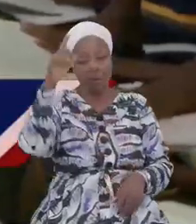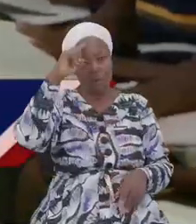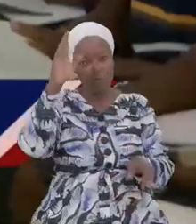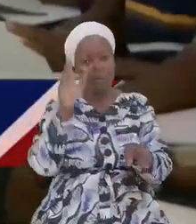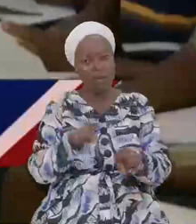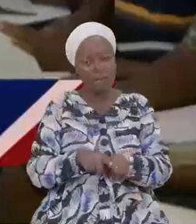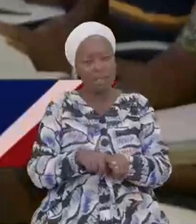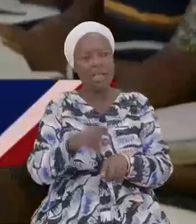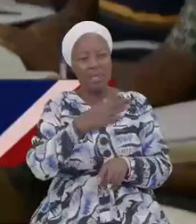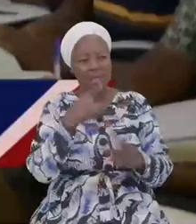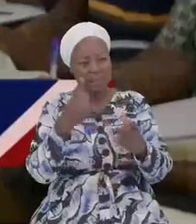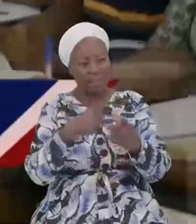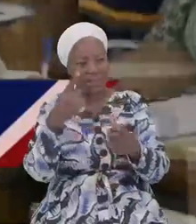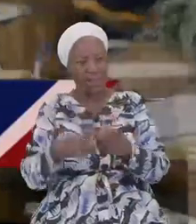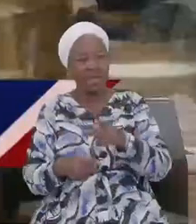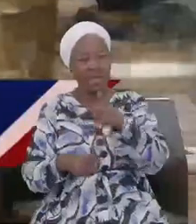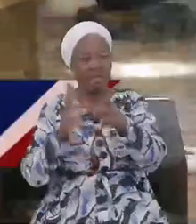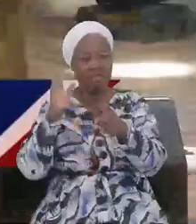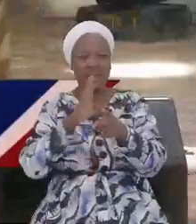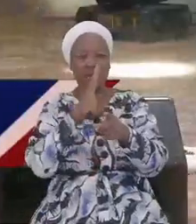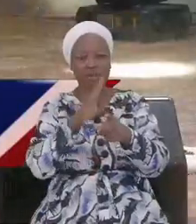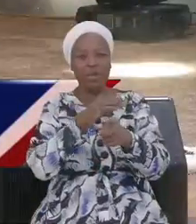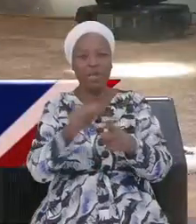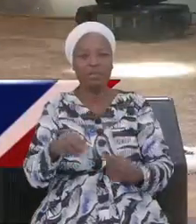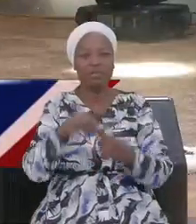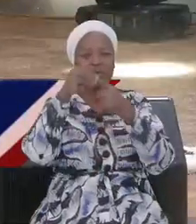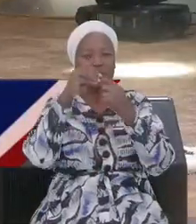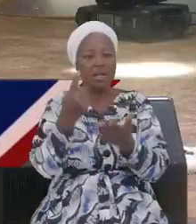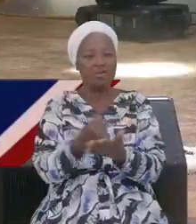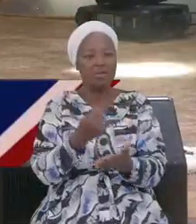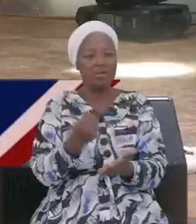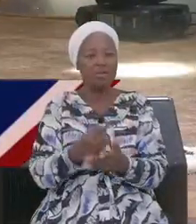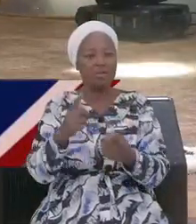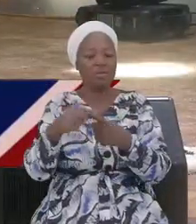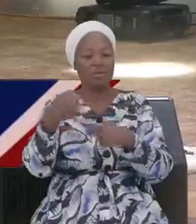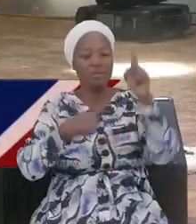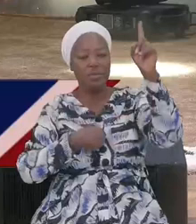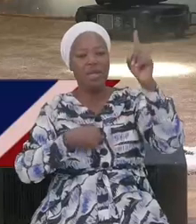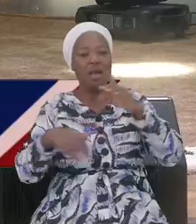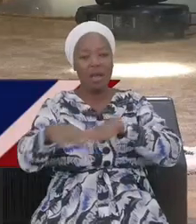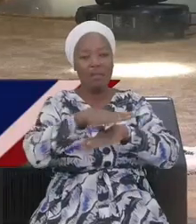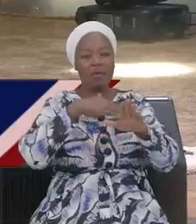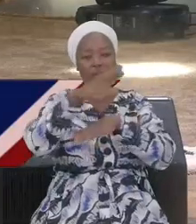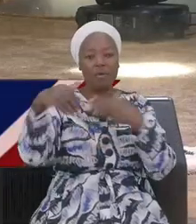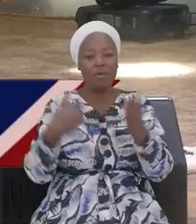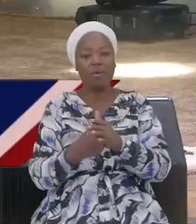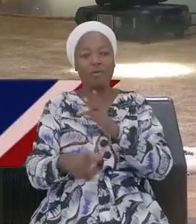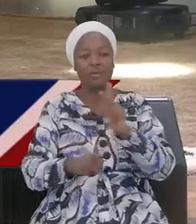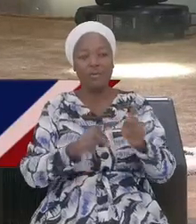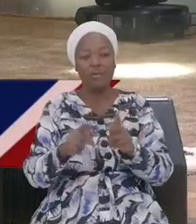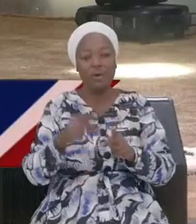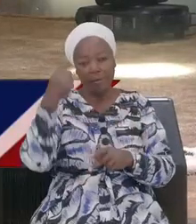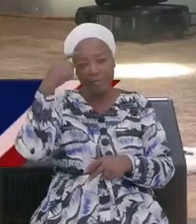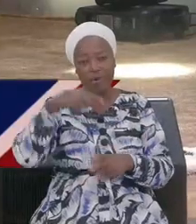vous m'appartiendrez entre tous les peuples, car toute la